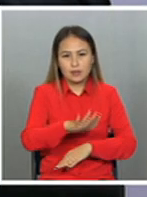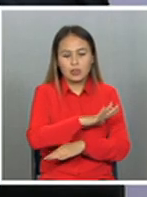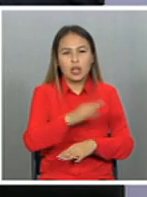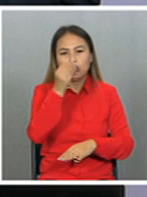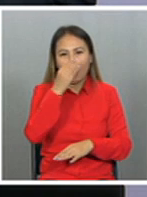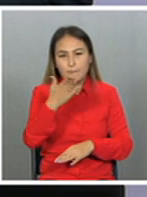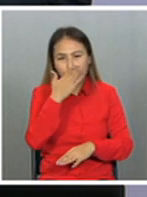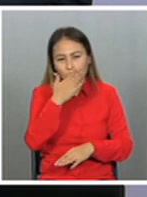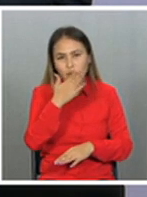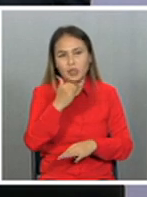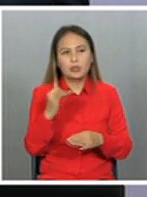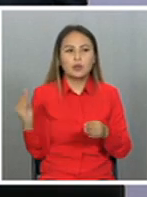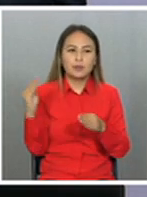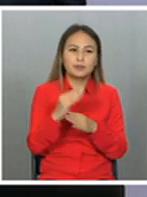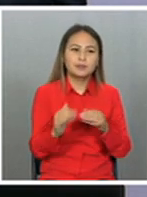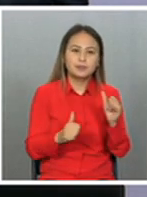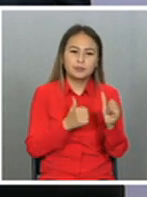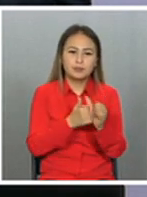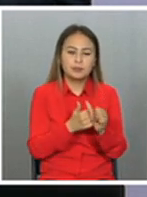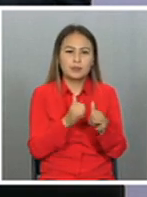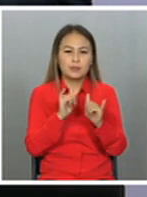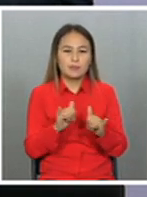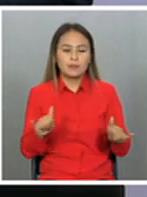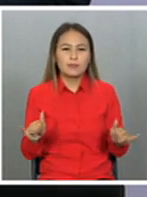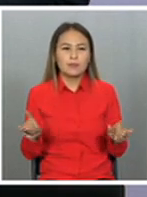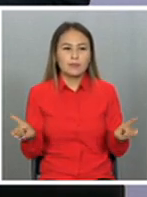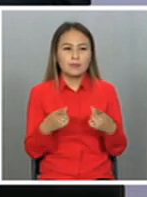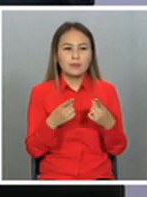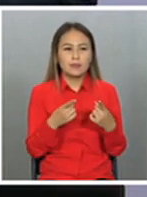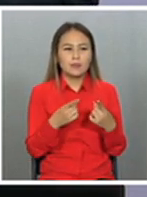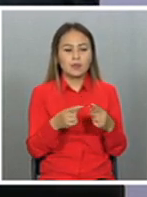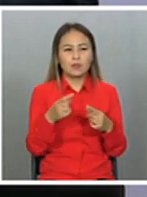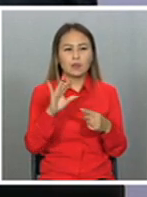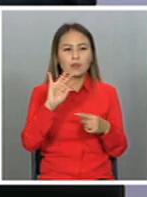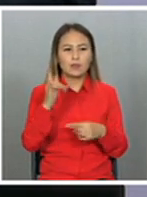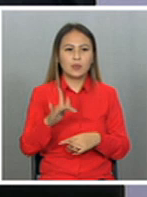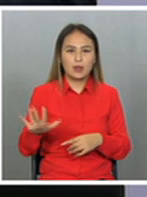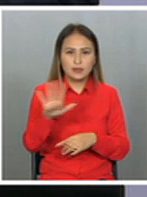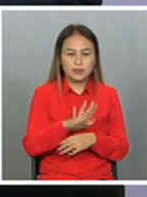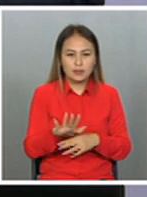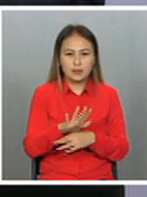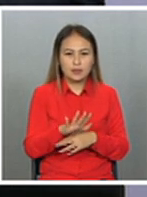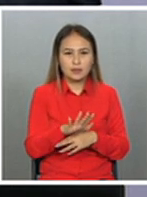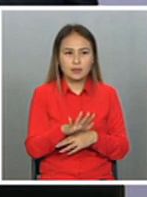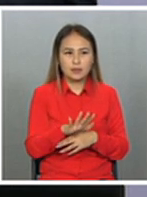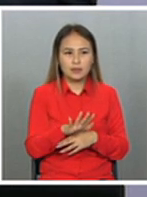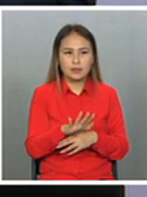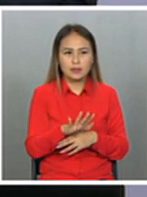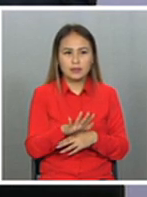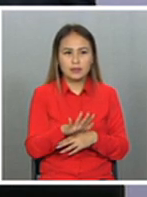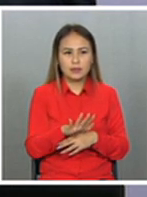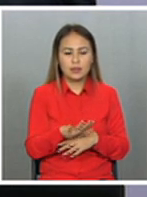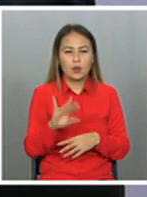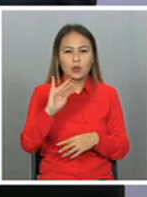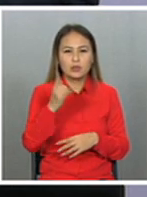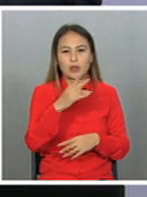Жапония, оның артынан жаңағы кеңінен тарап дамып келе жатқан оңтүстік шығыс Азия елдері, оңтүстік